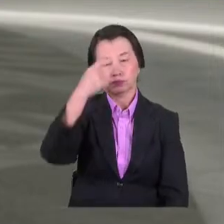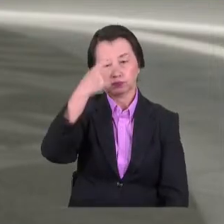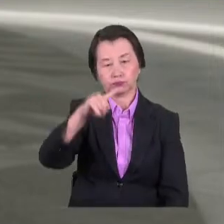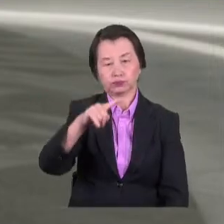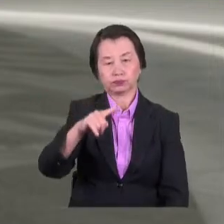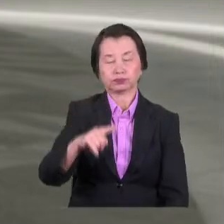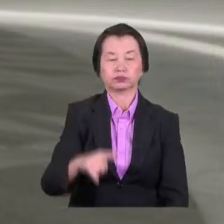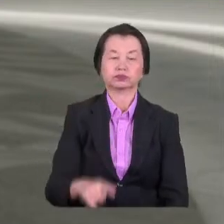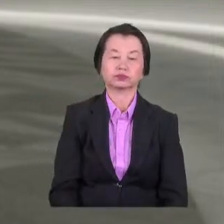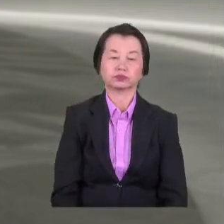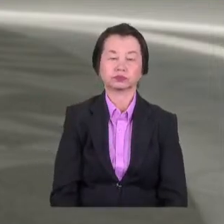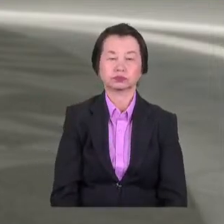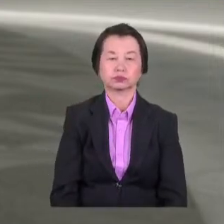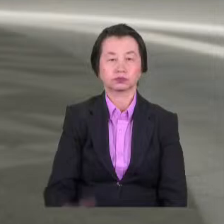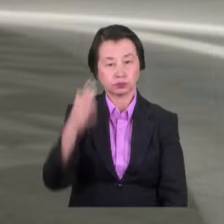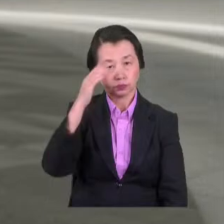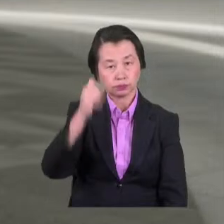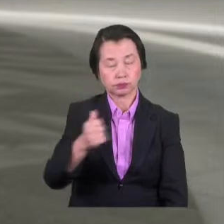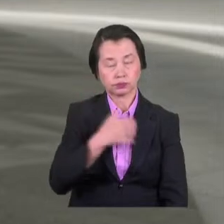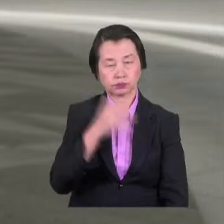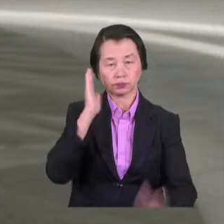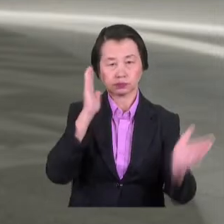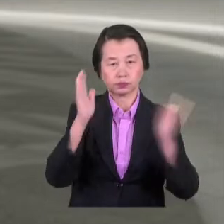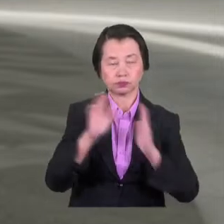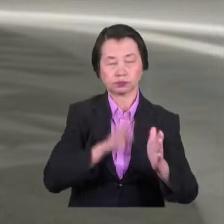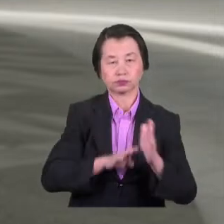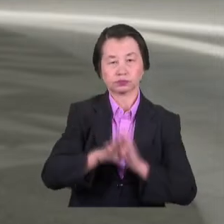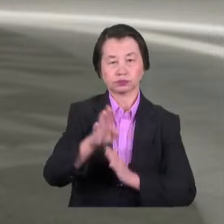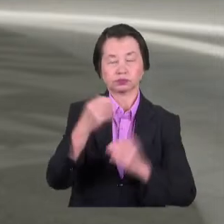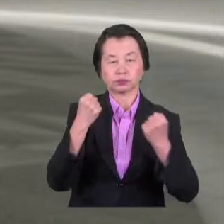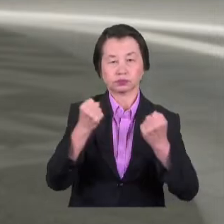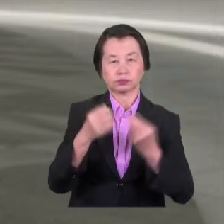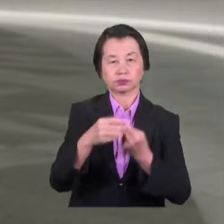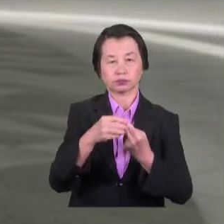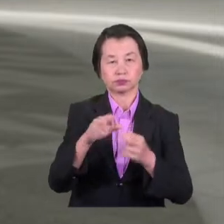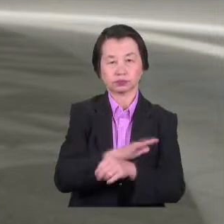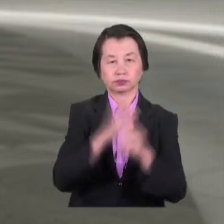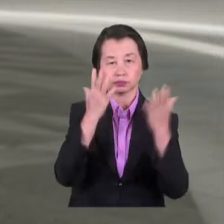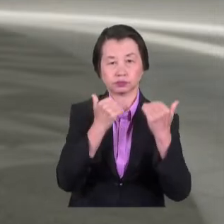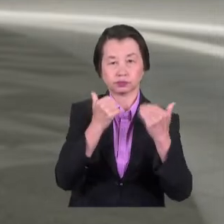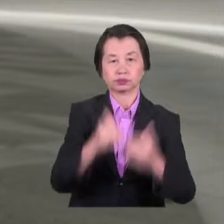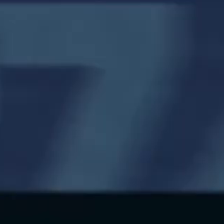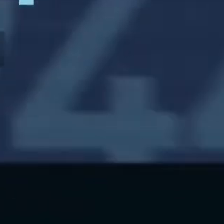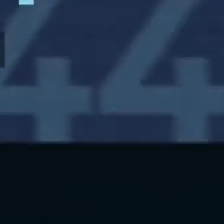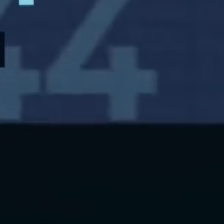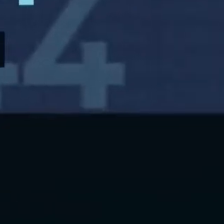untuk paparan komprehensif. Assalamualaikum, salam Malaysia Madani, tingkat perpaduan penuhi harapan.